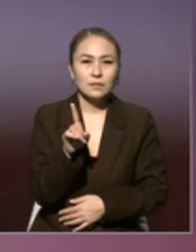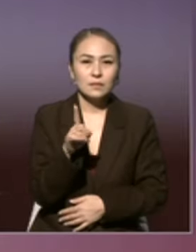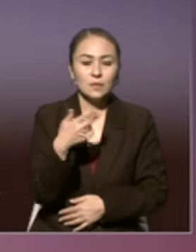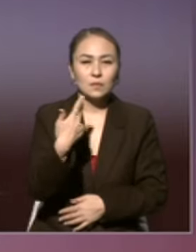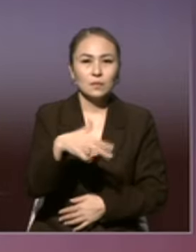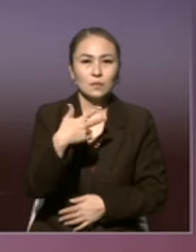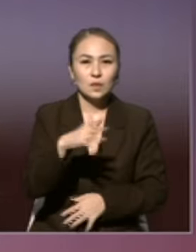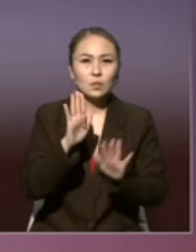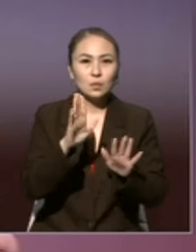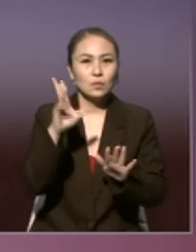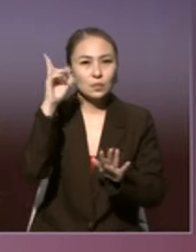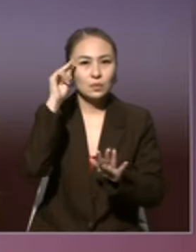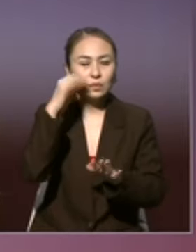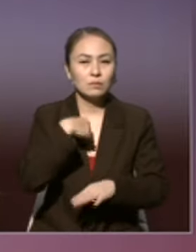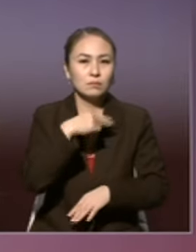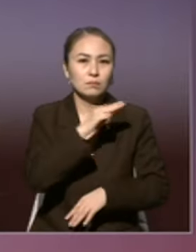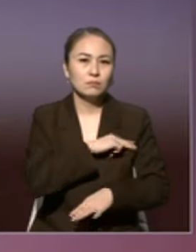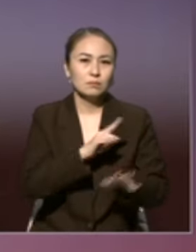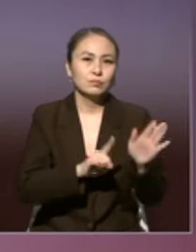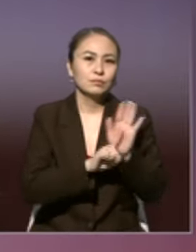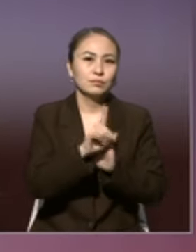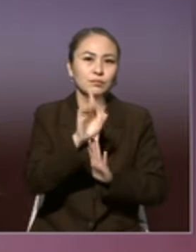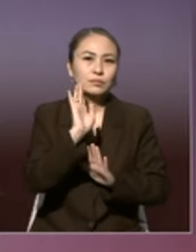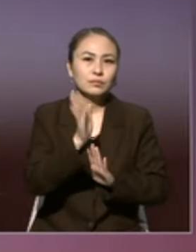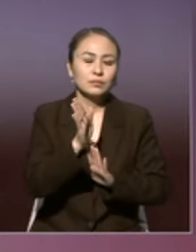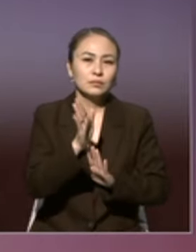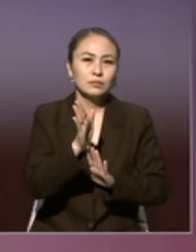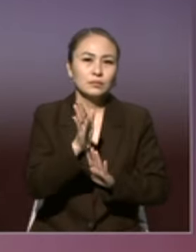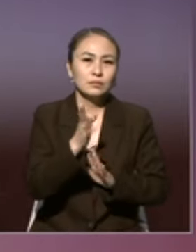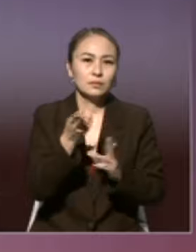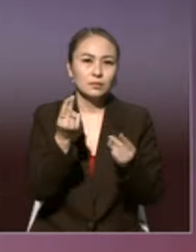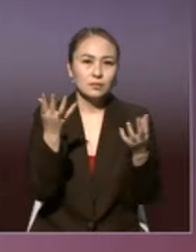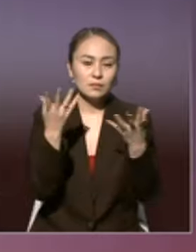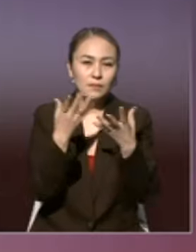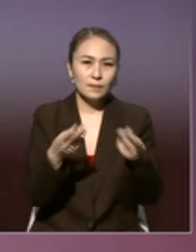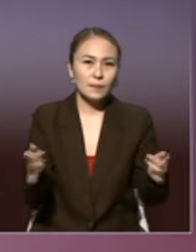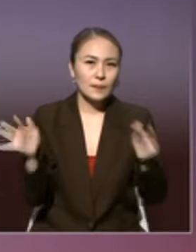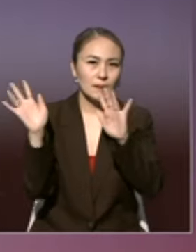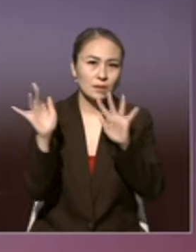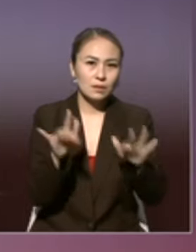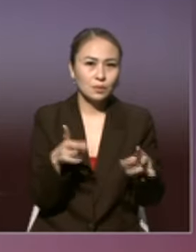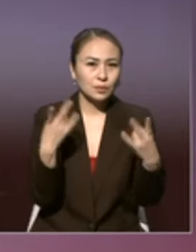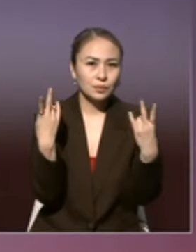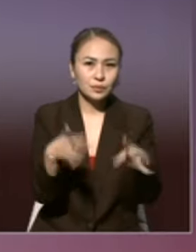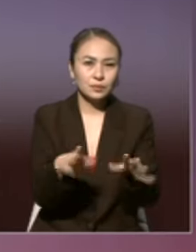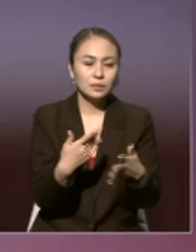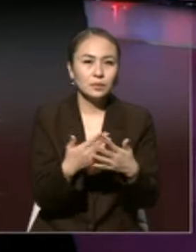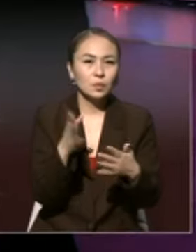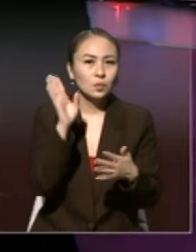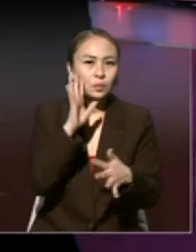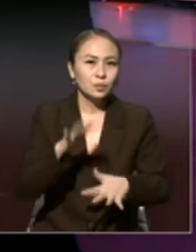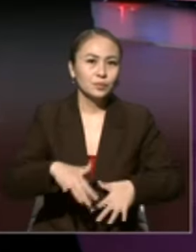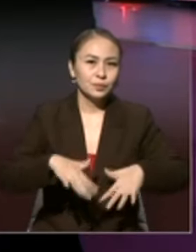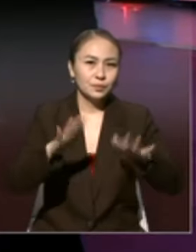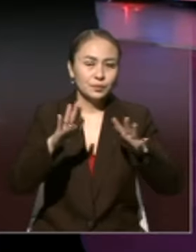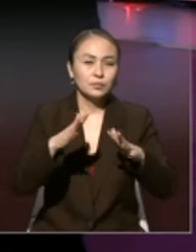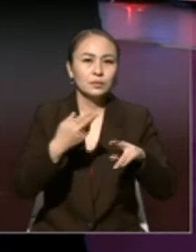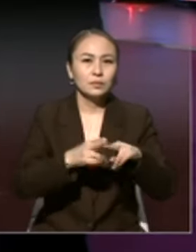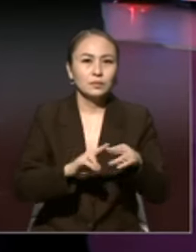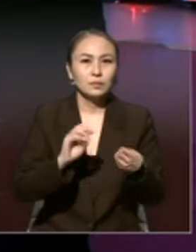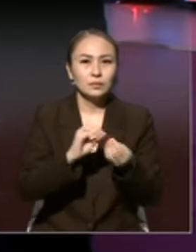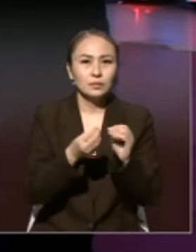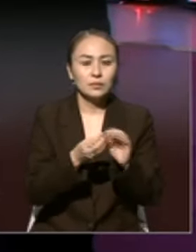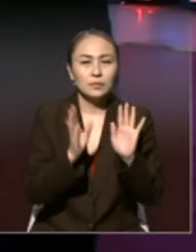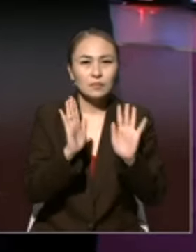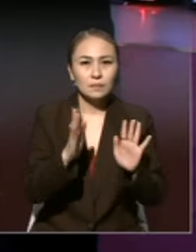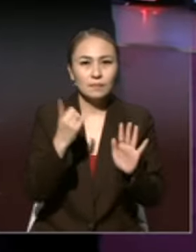наурыздың 30-ында ғана біз жұмысты бастаймыз дейді. Ол қар жинауын қажет жоқ, су топан су болып отыр. Осында мәселе